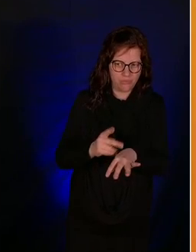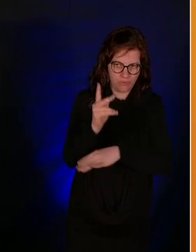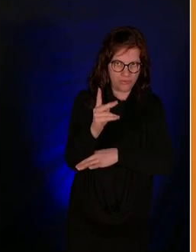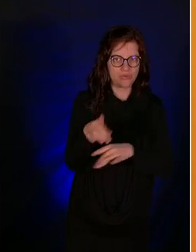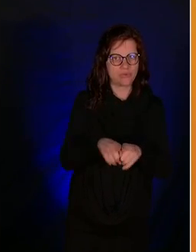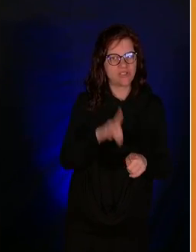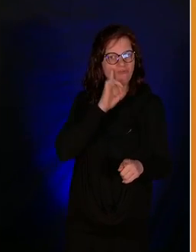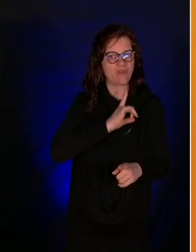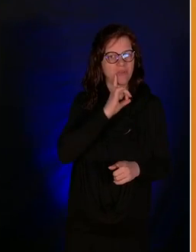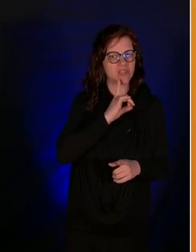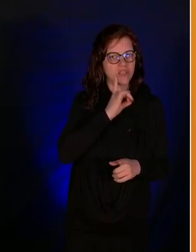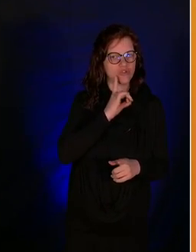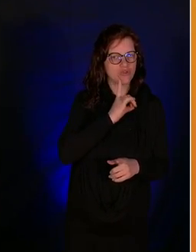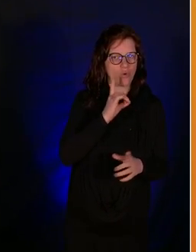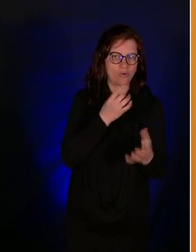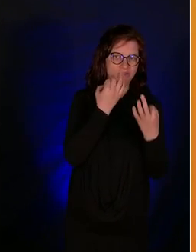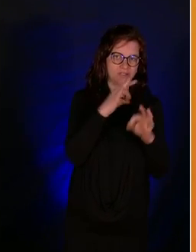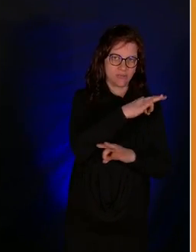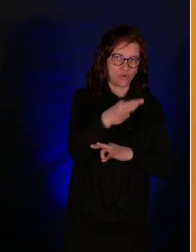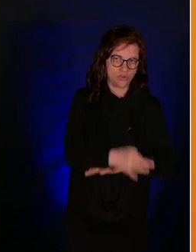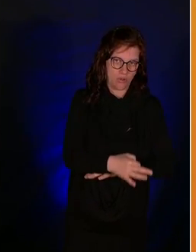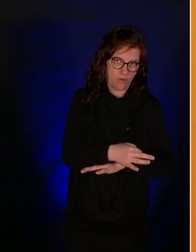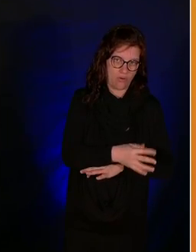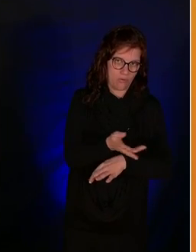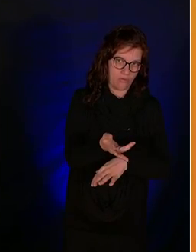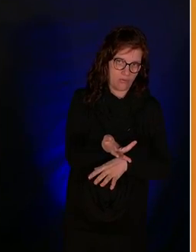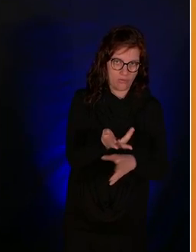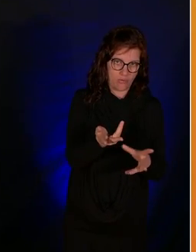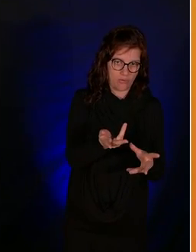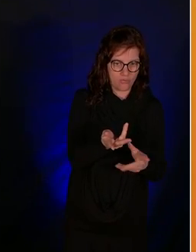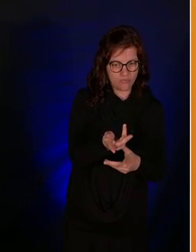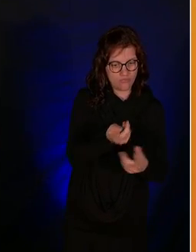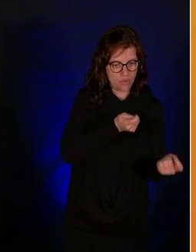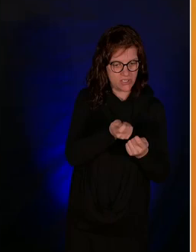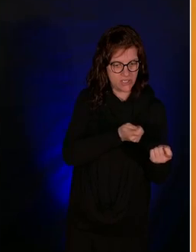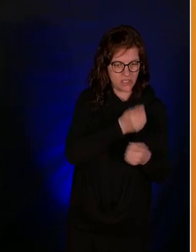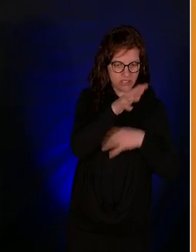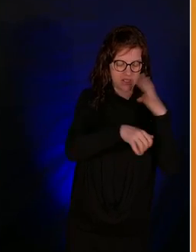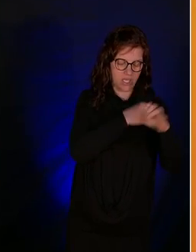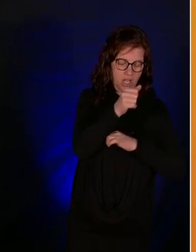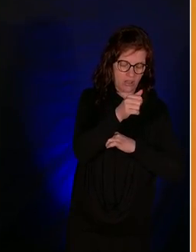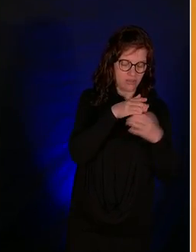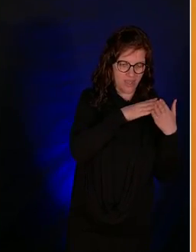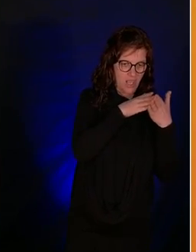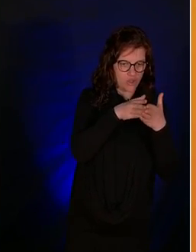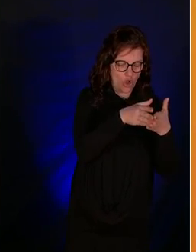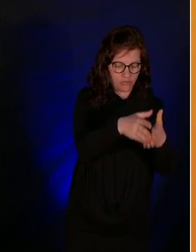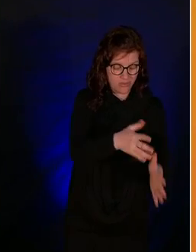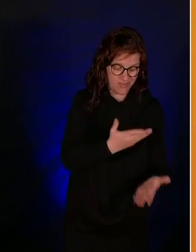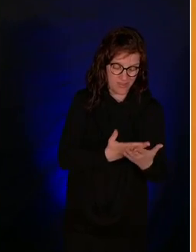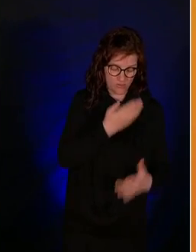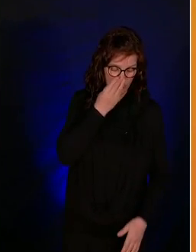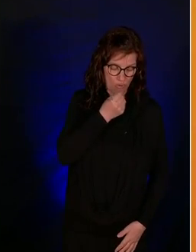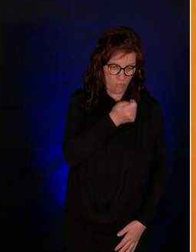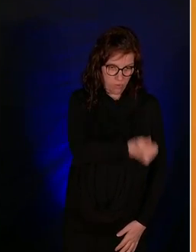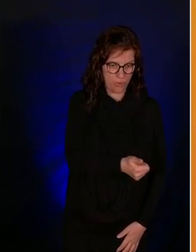féminisation, nous sommes encore à 10% de monitrices d'escalade et de canyon, ce qui nous semble très peu. Donc pour toutes ces raisons, nous avons